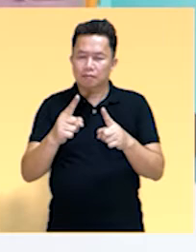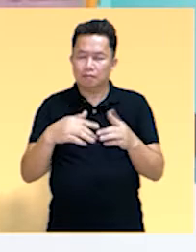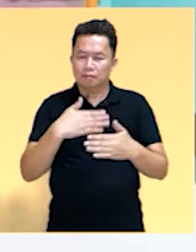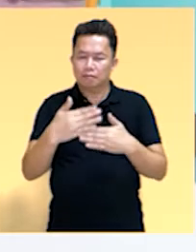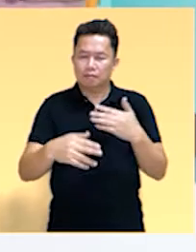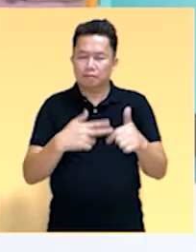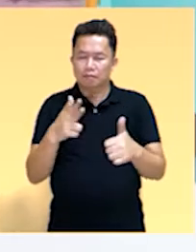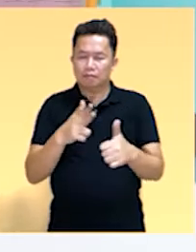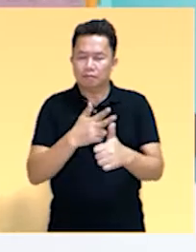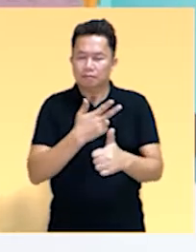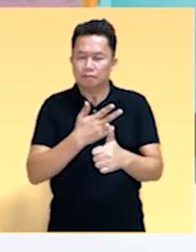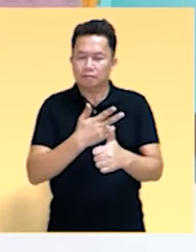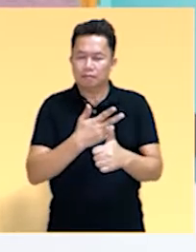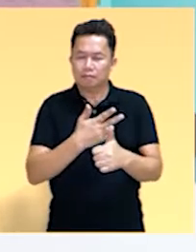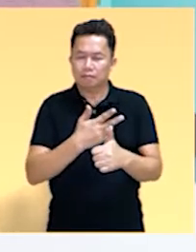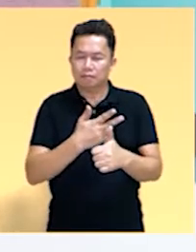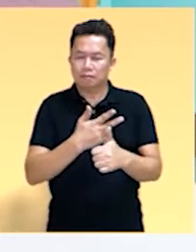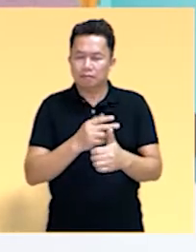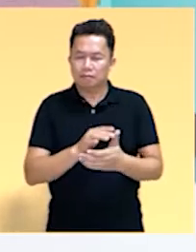ay